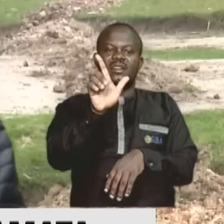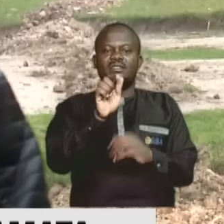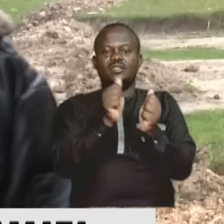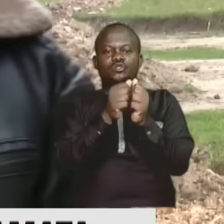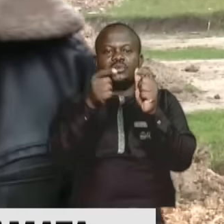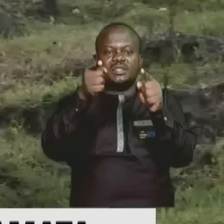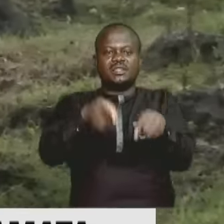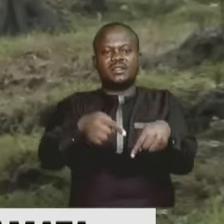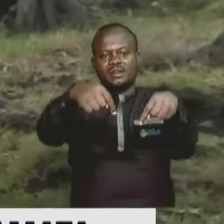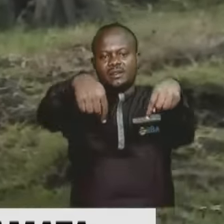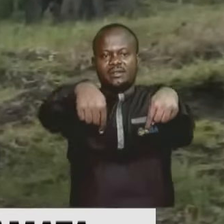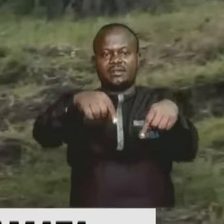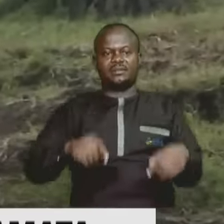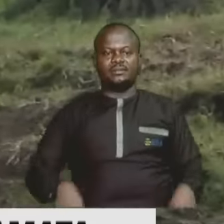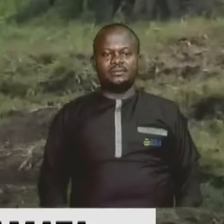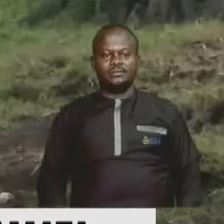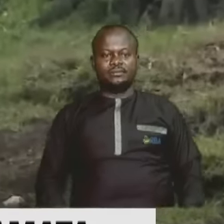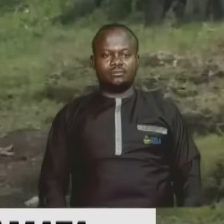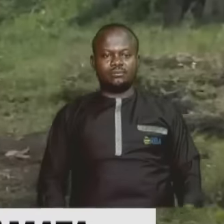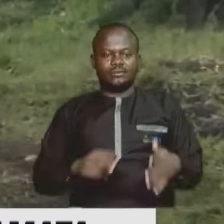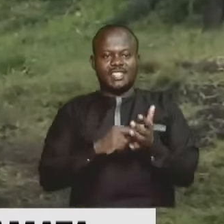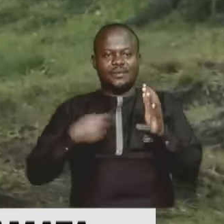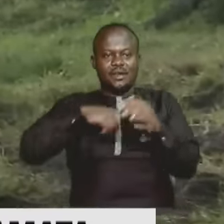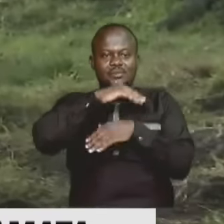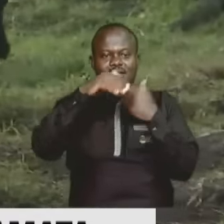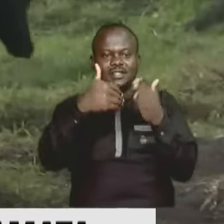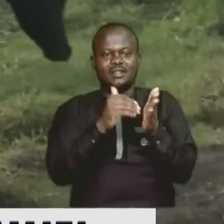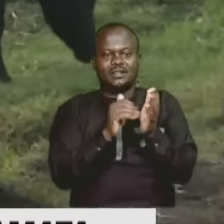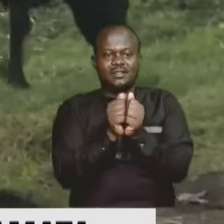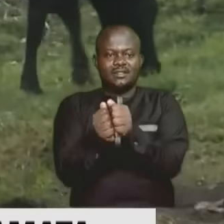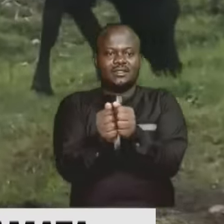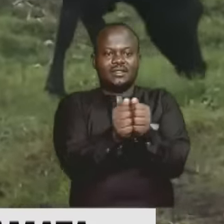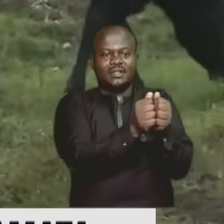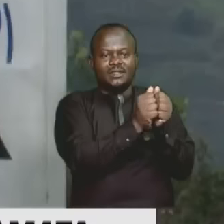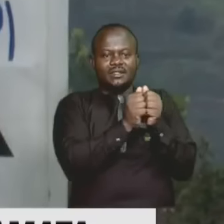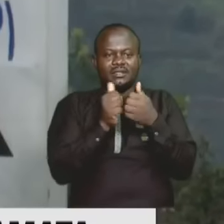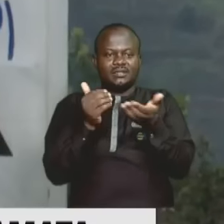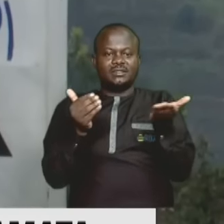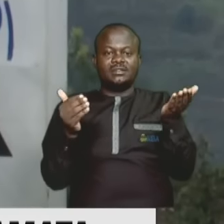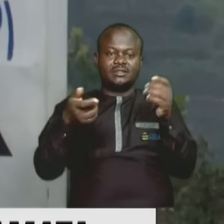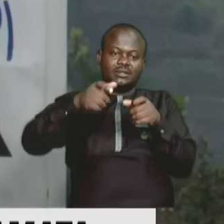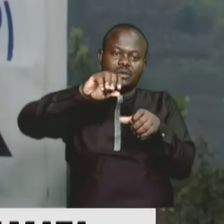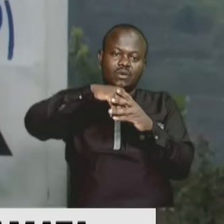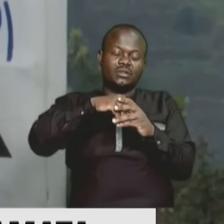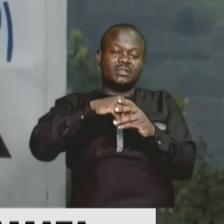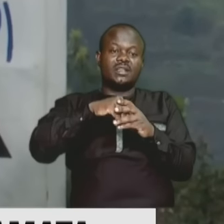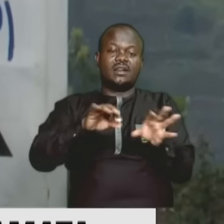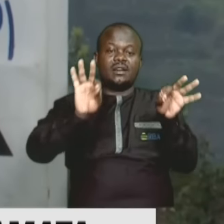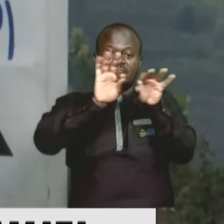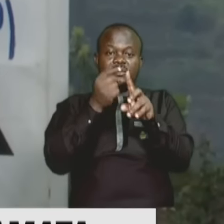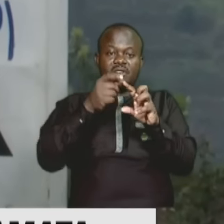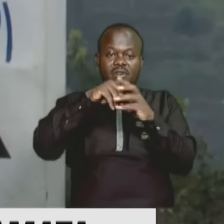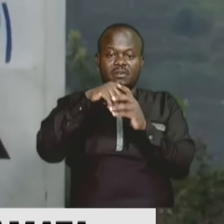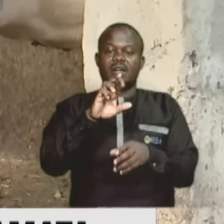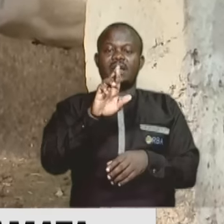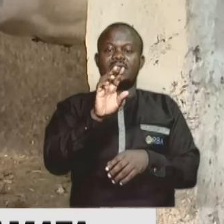hano mu isantere. Umushinga ugamije guteza imbere ubworozi bw'inka zitanga umukamo no kongerera agaciro ibukomokaho